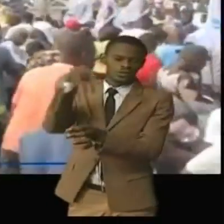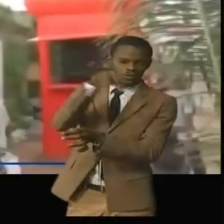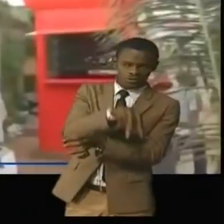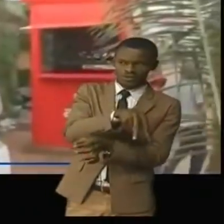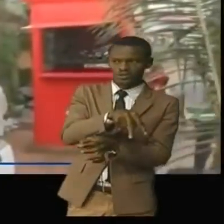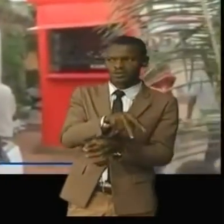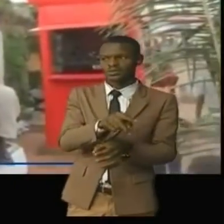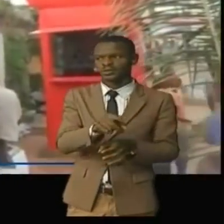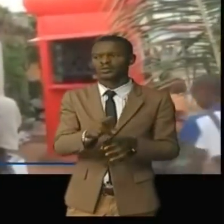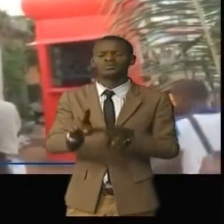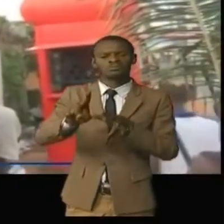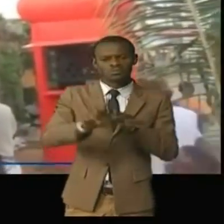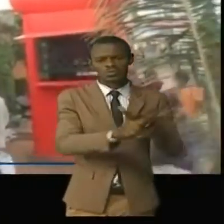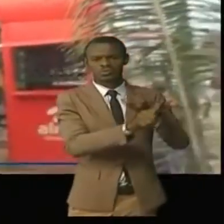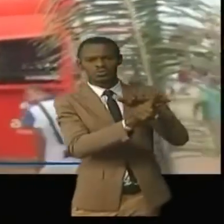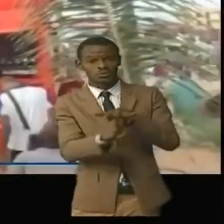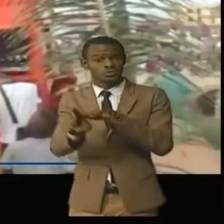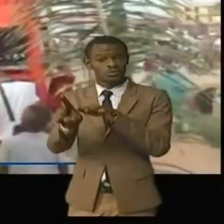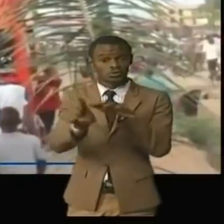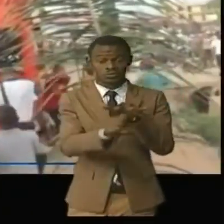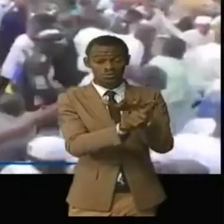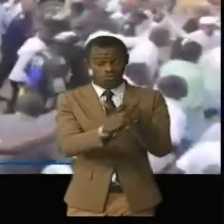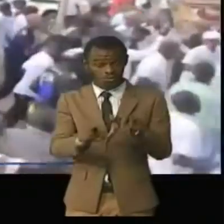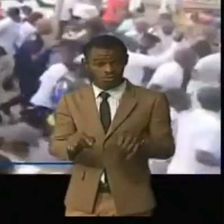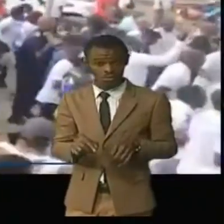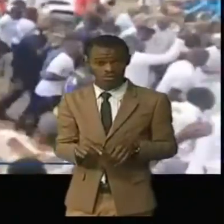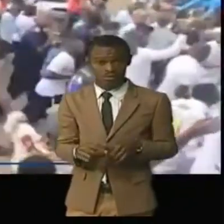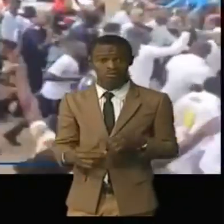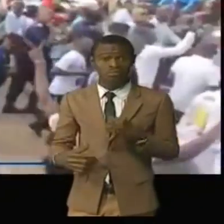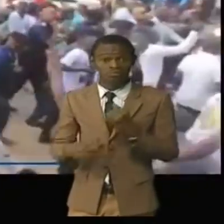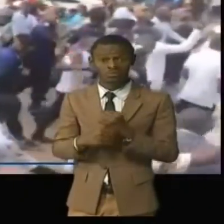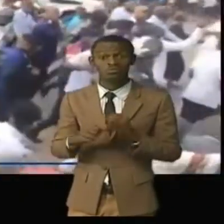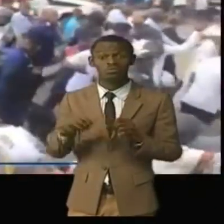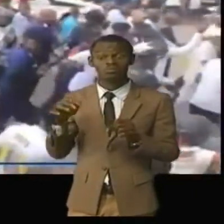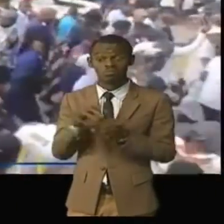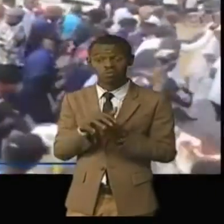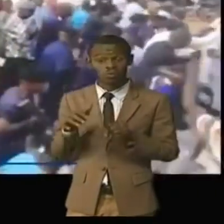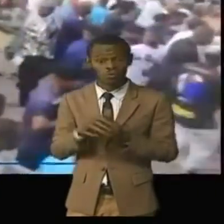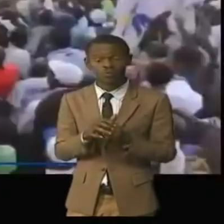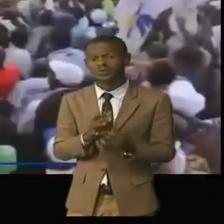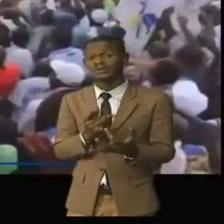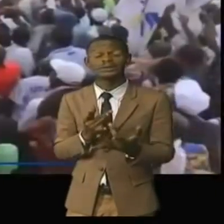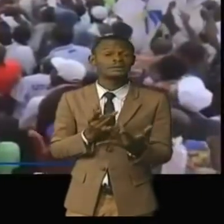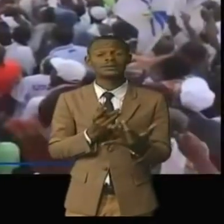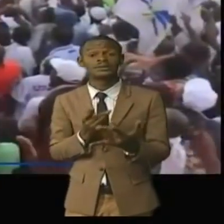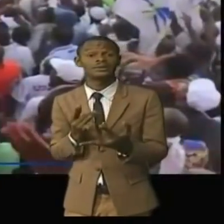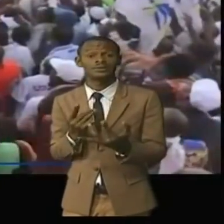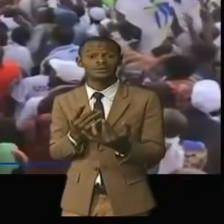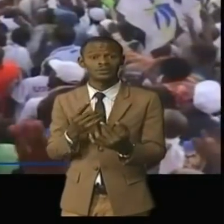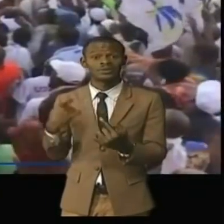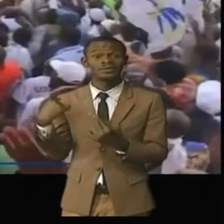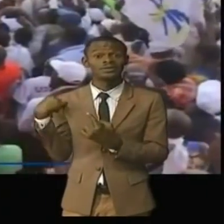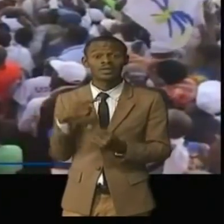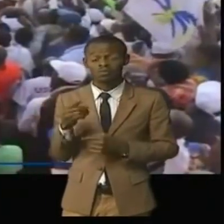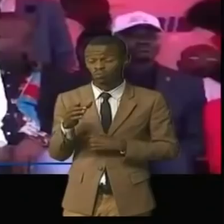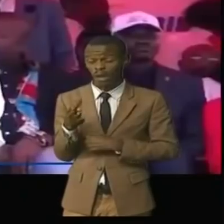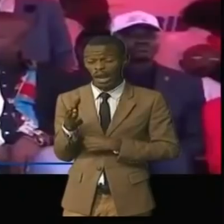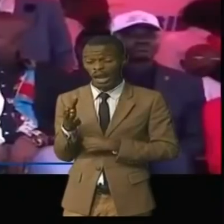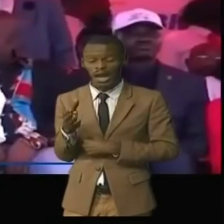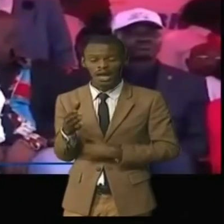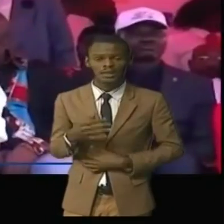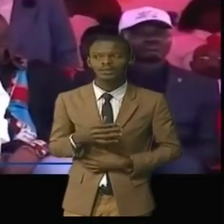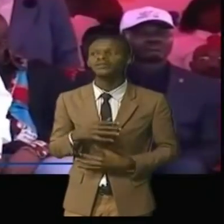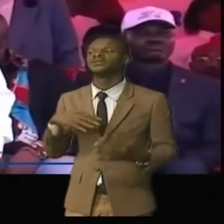combattants et les membres du parti de l'Union sacrée l'attendaient depuis l'avant-midi, Augustin Kabuya a commencé par